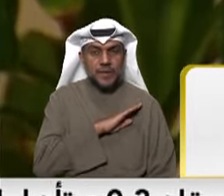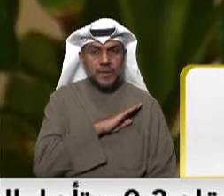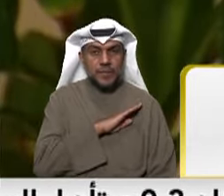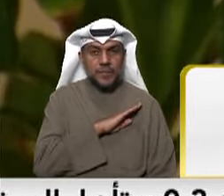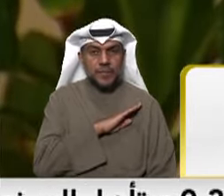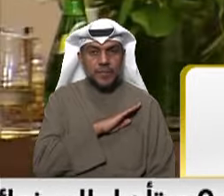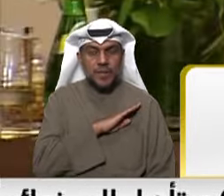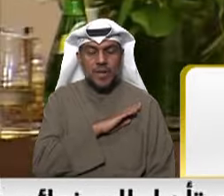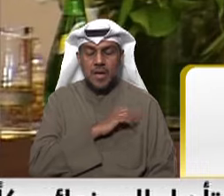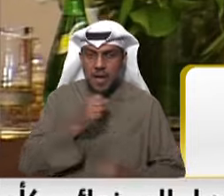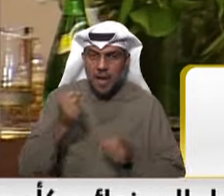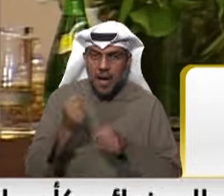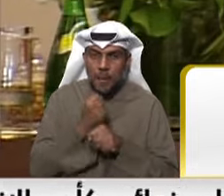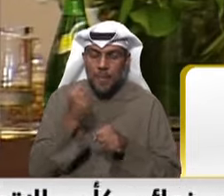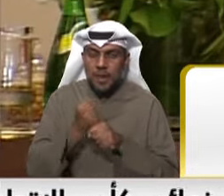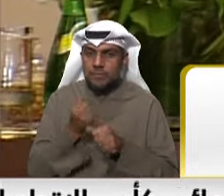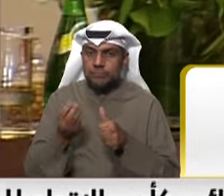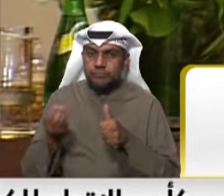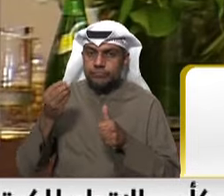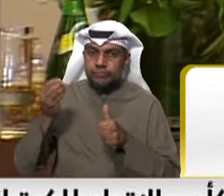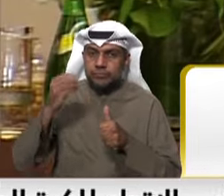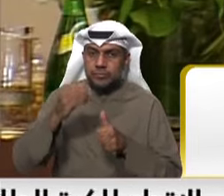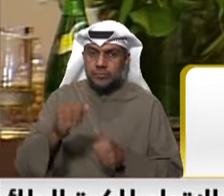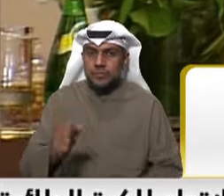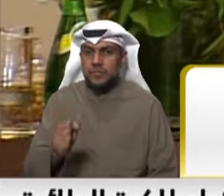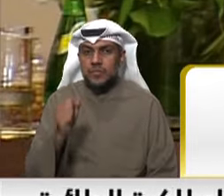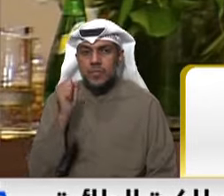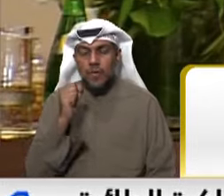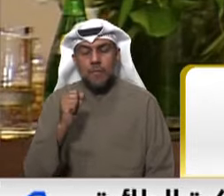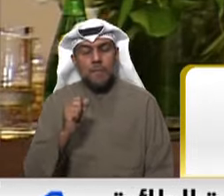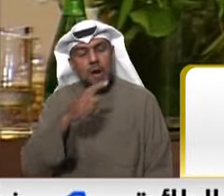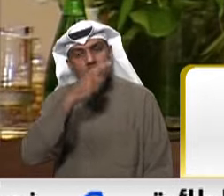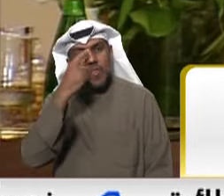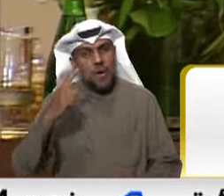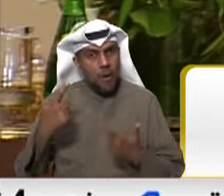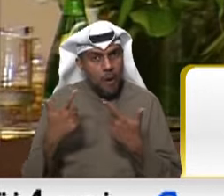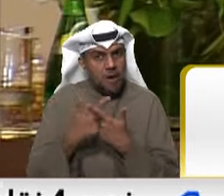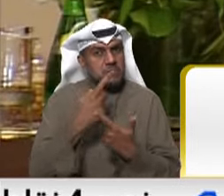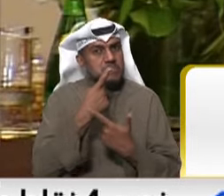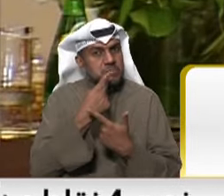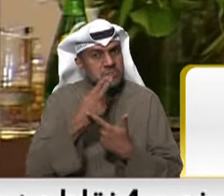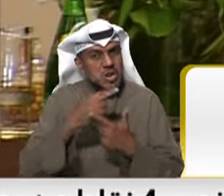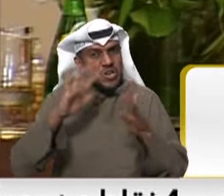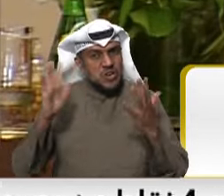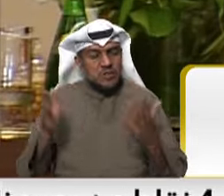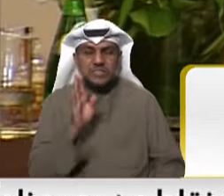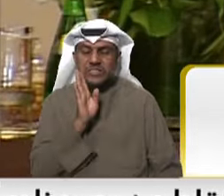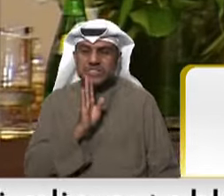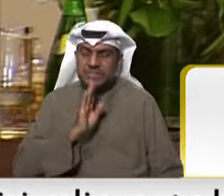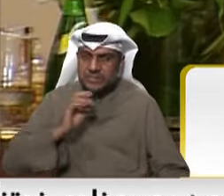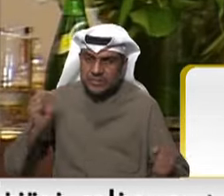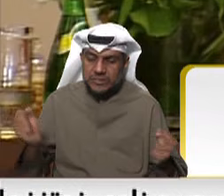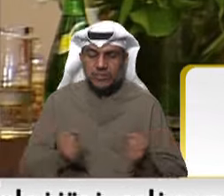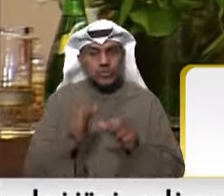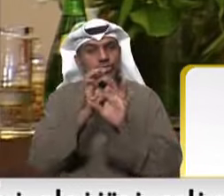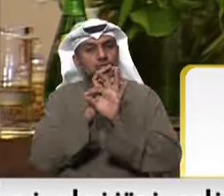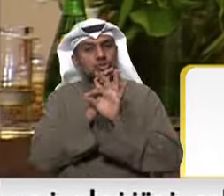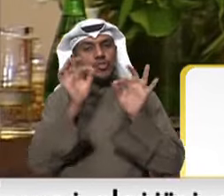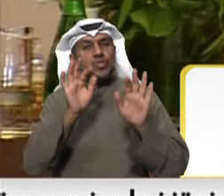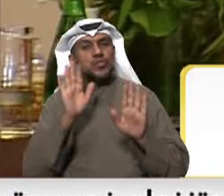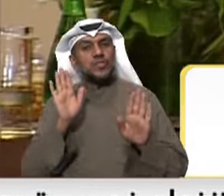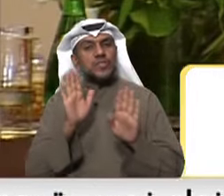على تعزيز قدراتها القتالية ورفع مستوى التدريب والجاهزية